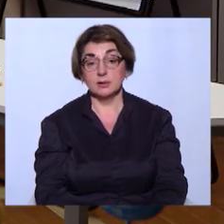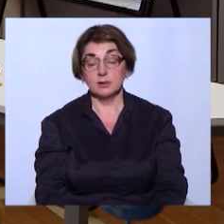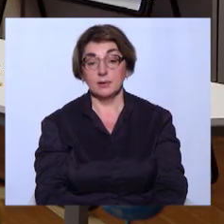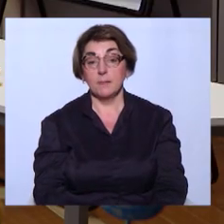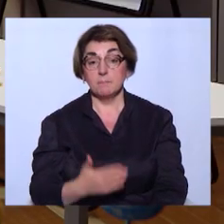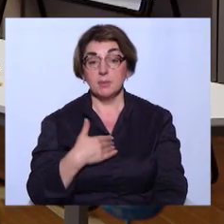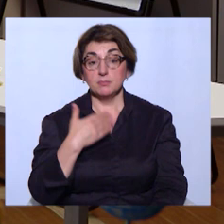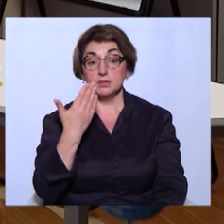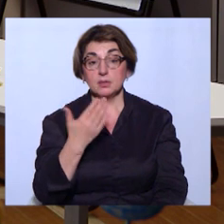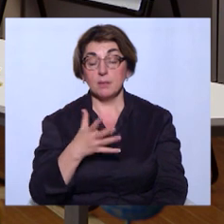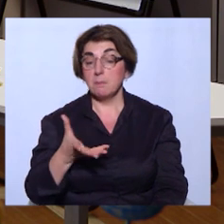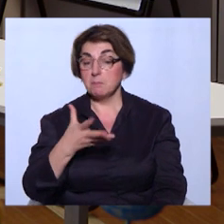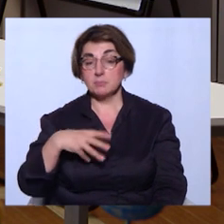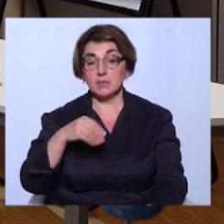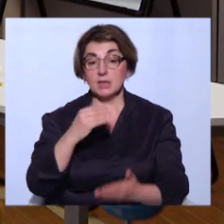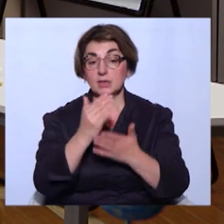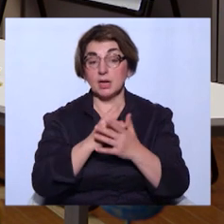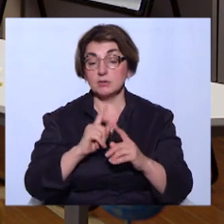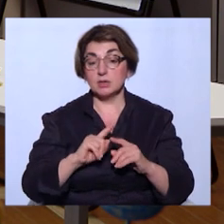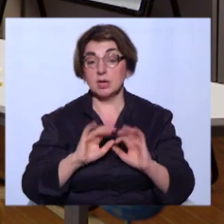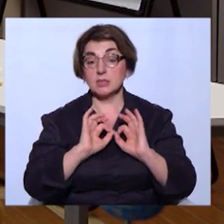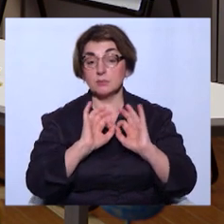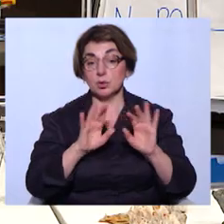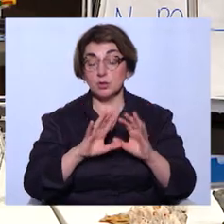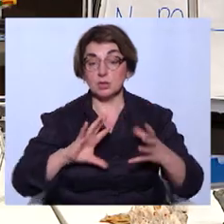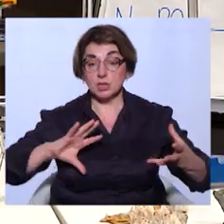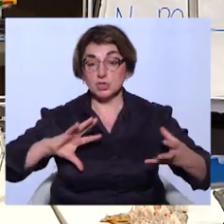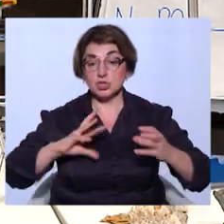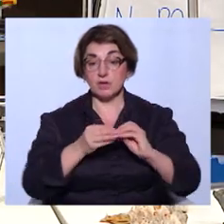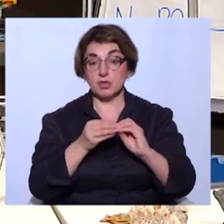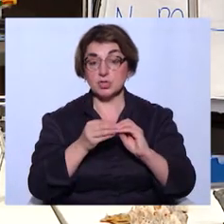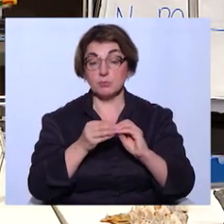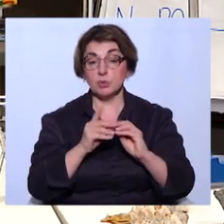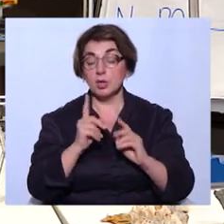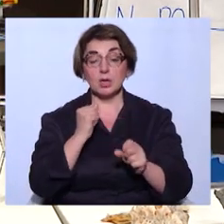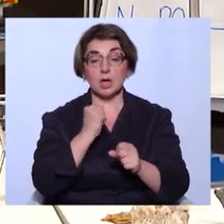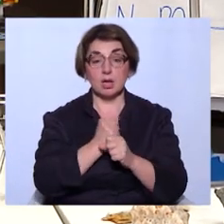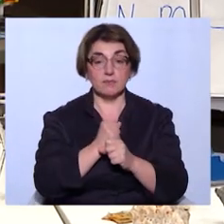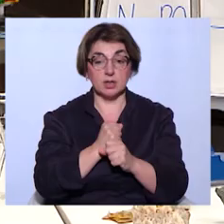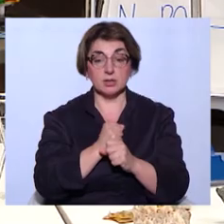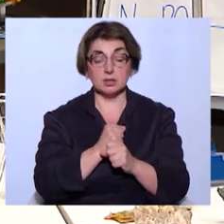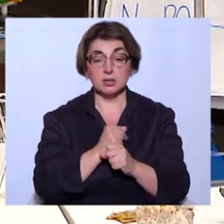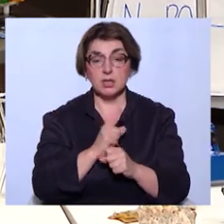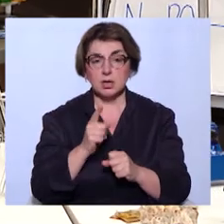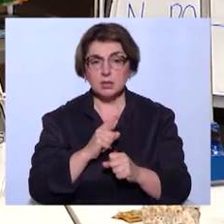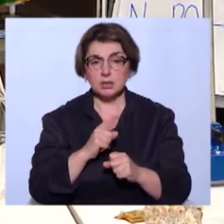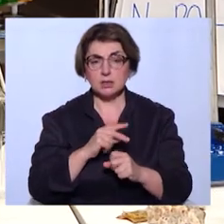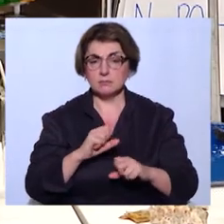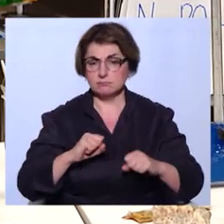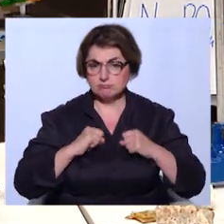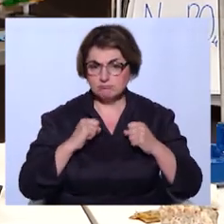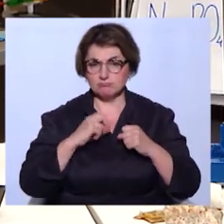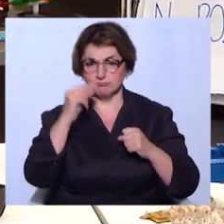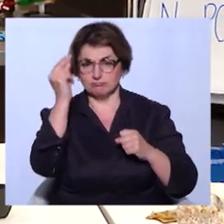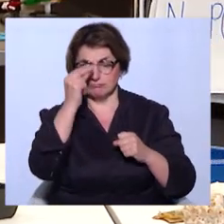რომ მთელი გაკვეთილი რაც ახლა გავიარეთ, შევკრათ, შევაჯამოთ, რა გავაკეთეთ, ვიშრობეთ ძალიან ბევრი,